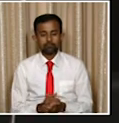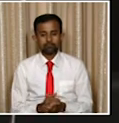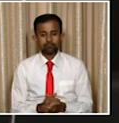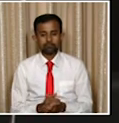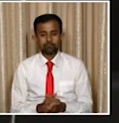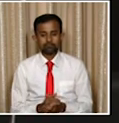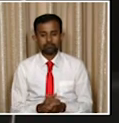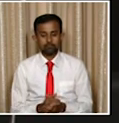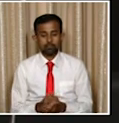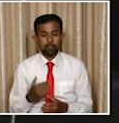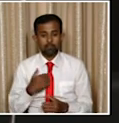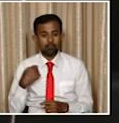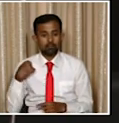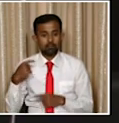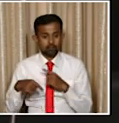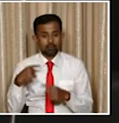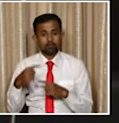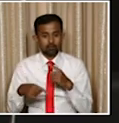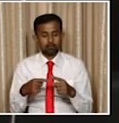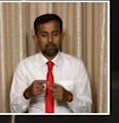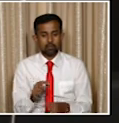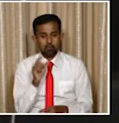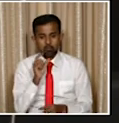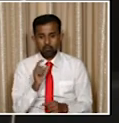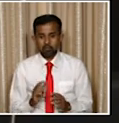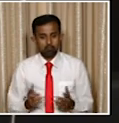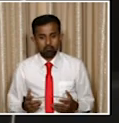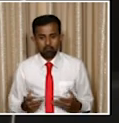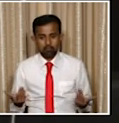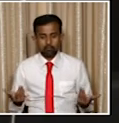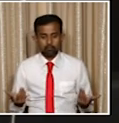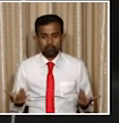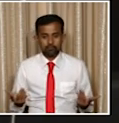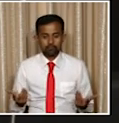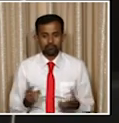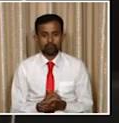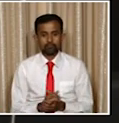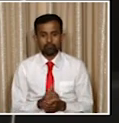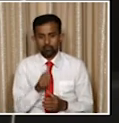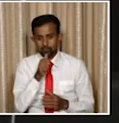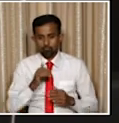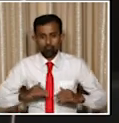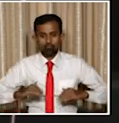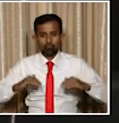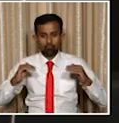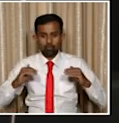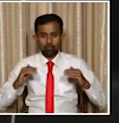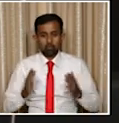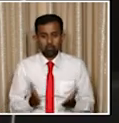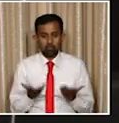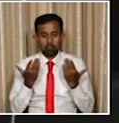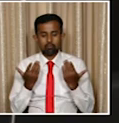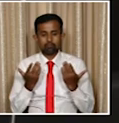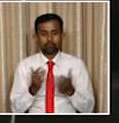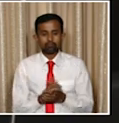போடாமல் ஒரு நிரந்தர வேலை திட்டத்தை செய்து இவ்வாறான வெள்ளம் இனிமேல் வராமல் தடை செய்ய நடவடிக்கை எடுக்குமாறு அதுக்கு தேவையான வெளிநாட்டு உதவிகளை பெற்று